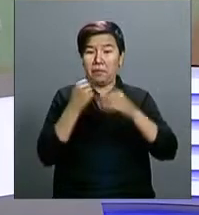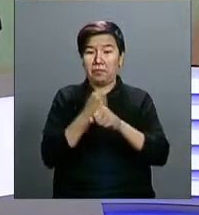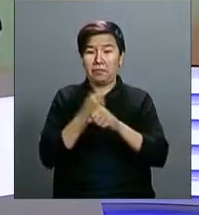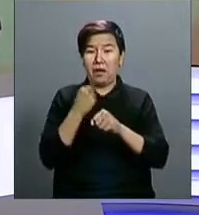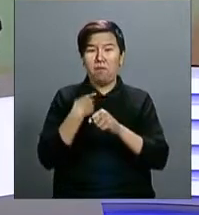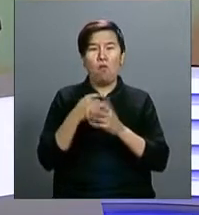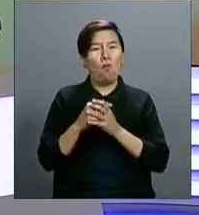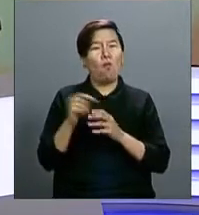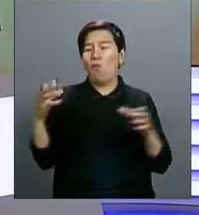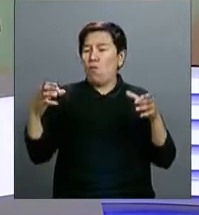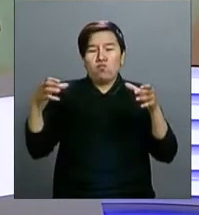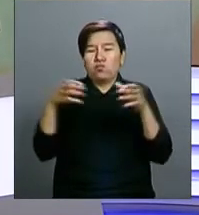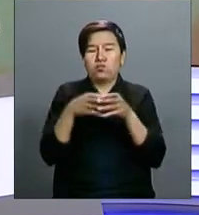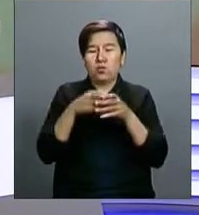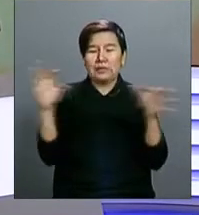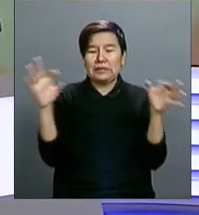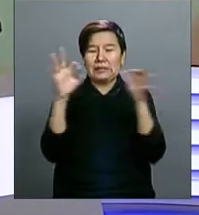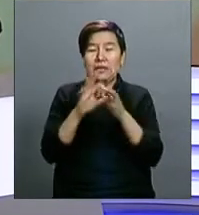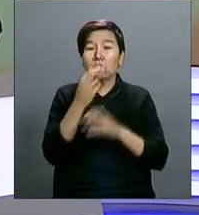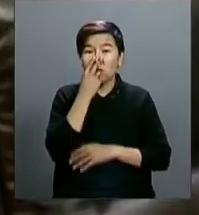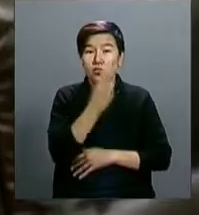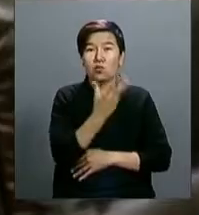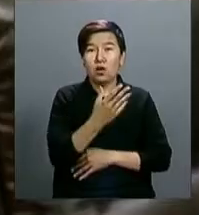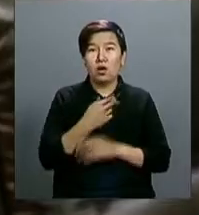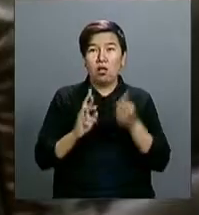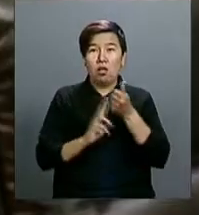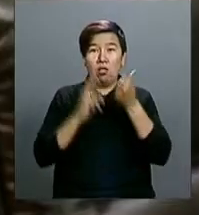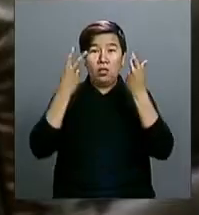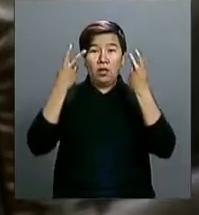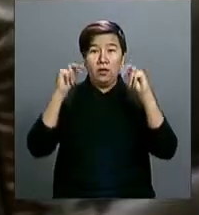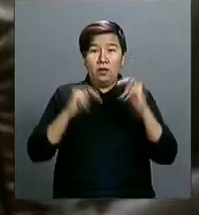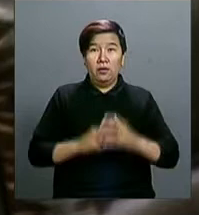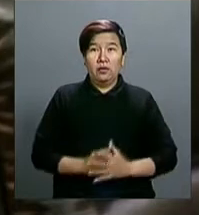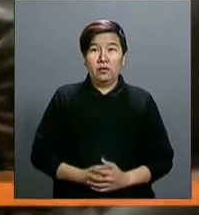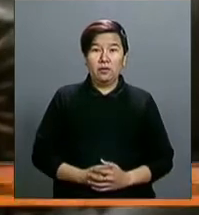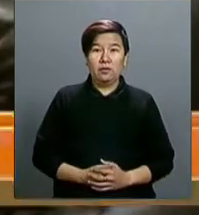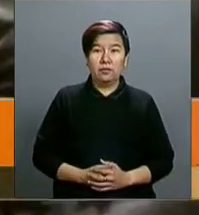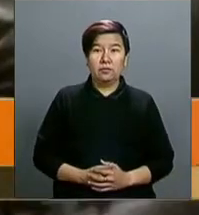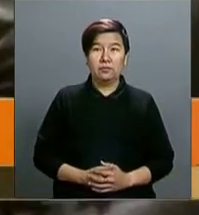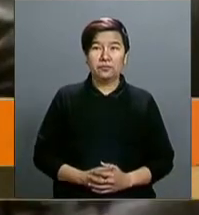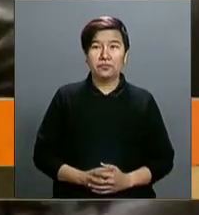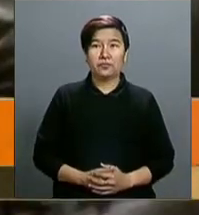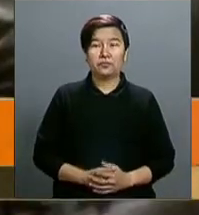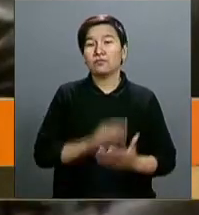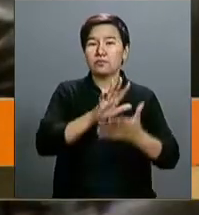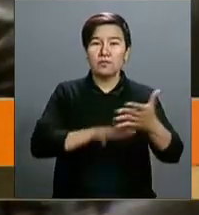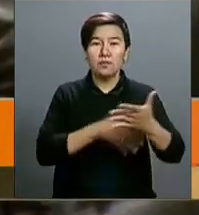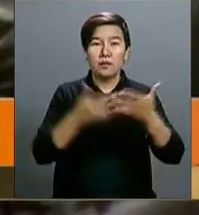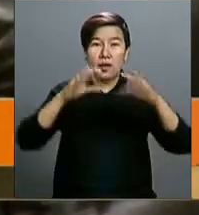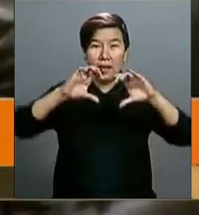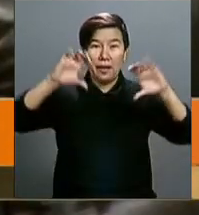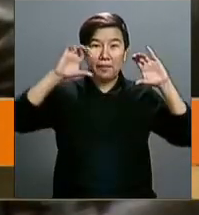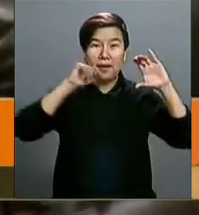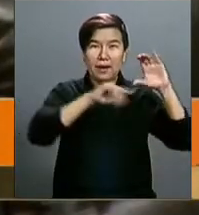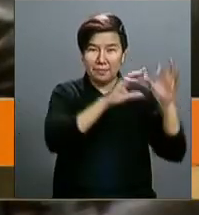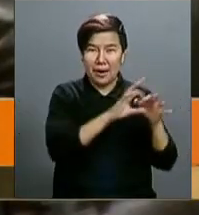ำชี้แจงของนายวิษณุเครืองามค่ะ ประการที่1ผูกพันนโยบายของรัฐบาลประ